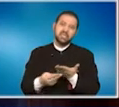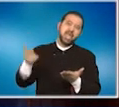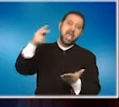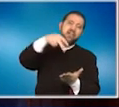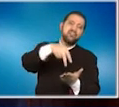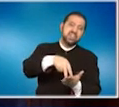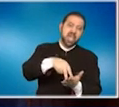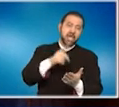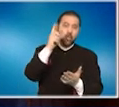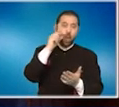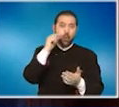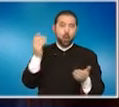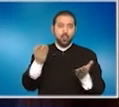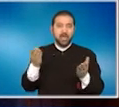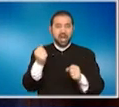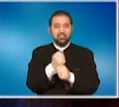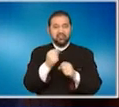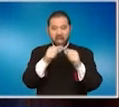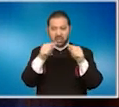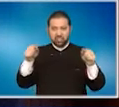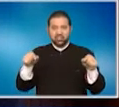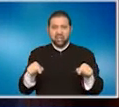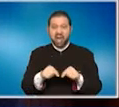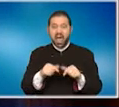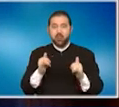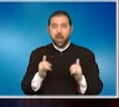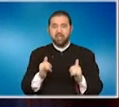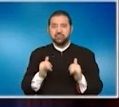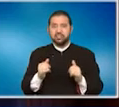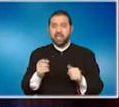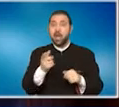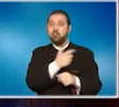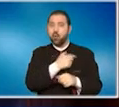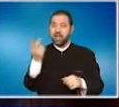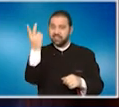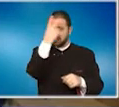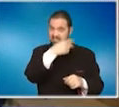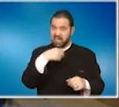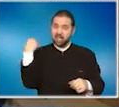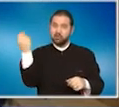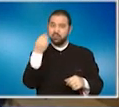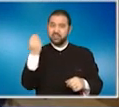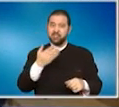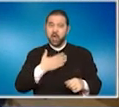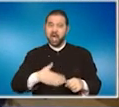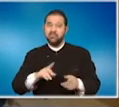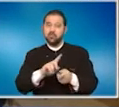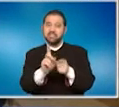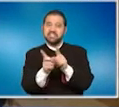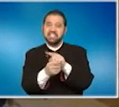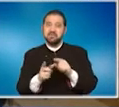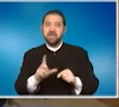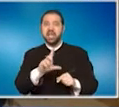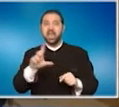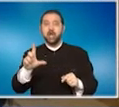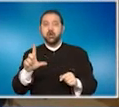Da, un om care își face scenariul acesta poate să înțeleagă că Dumnezeu a mai voit întoarcerea lui